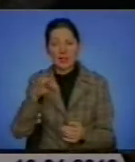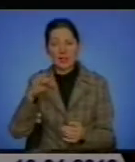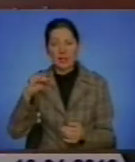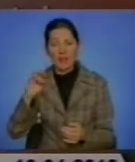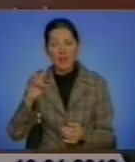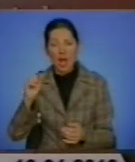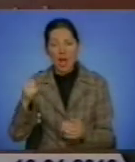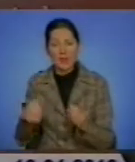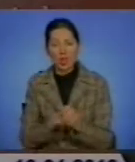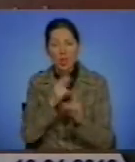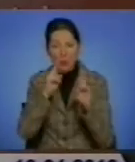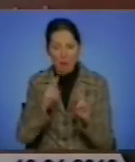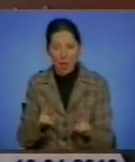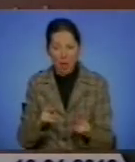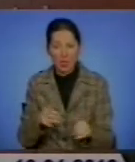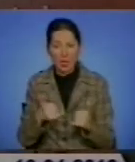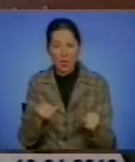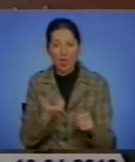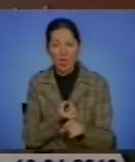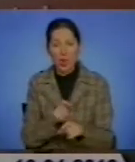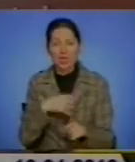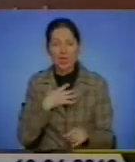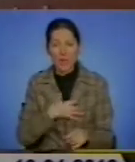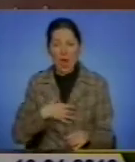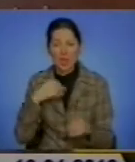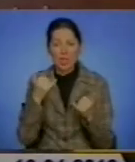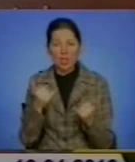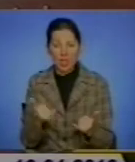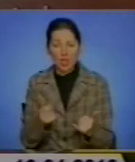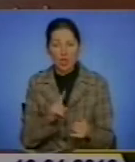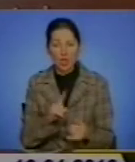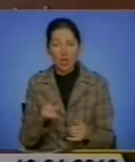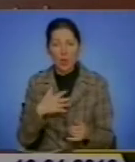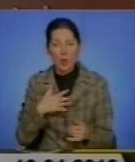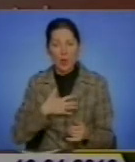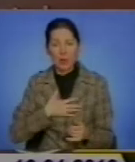Крупицький. Для нас дуже важливо зараз, щоб ми